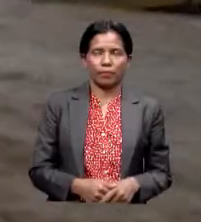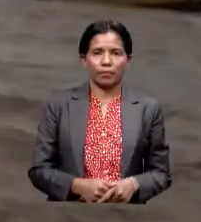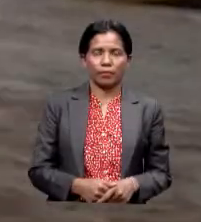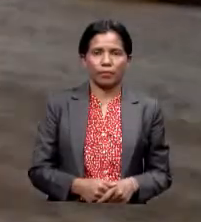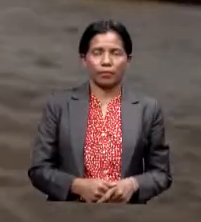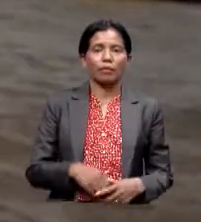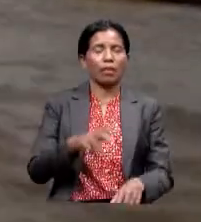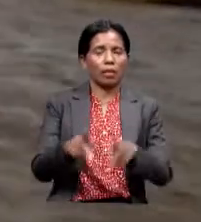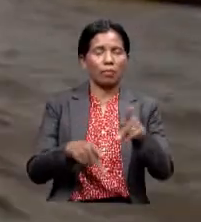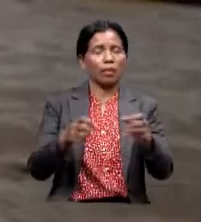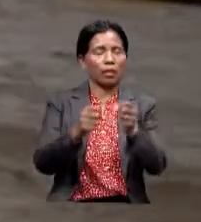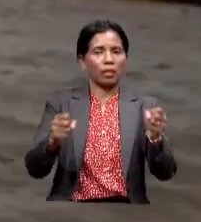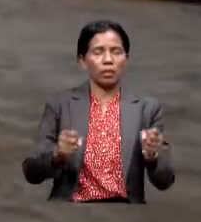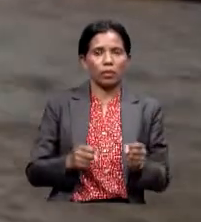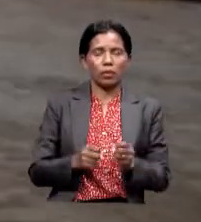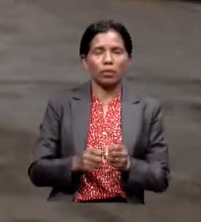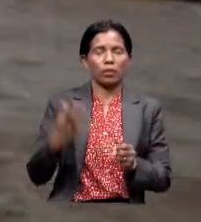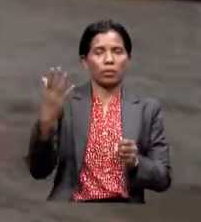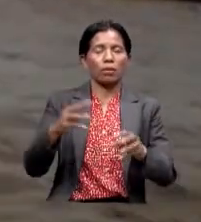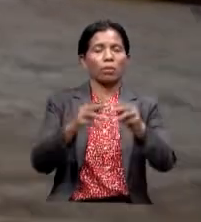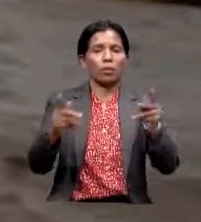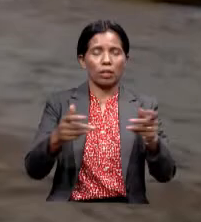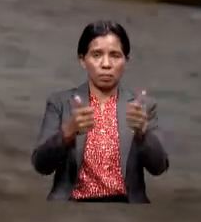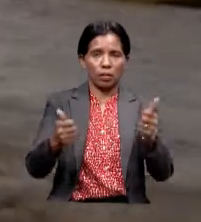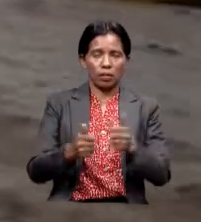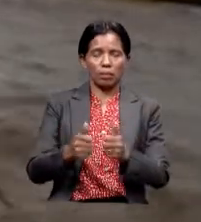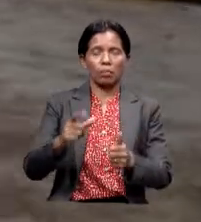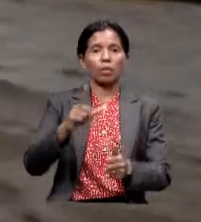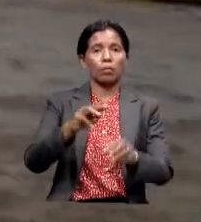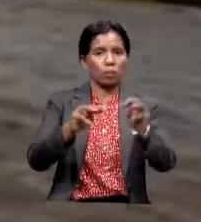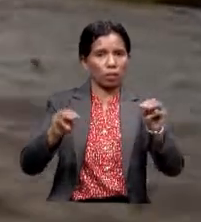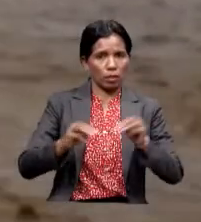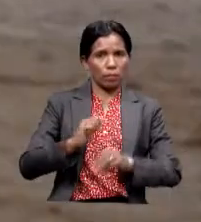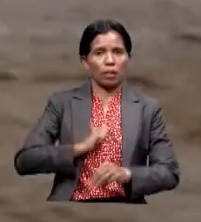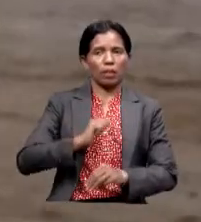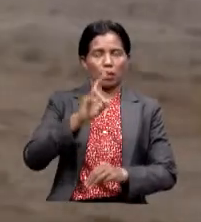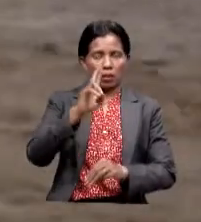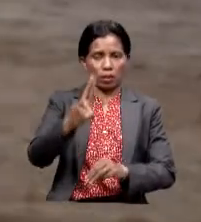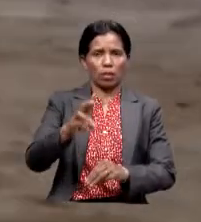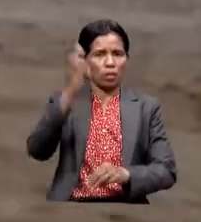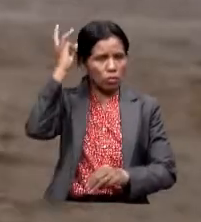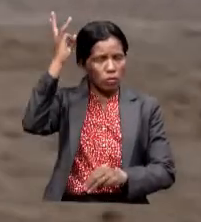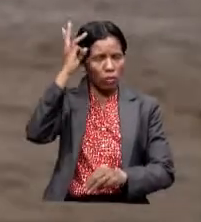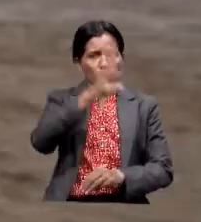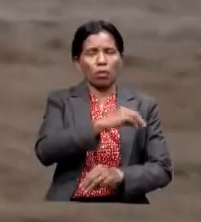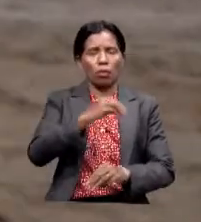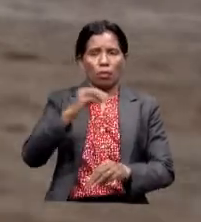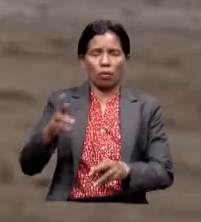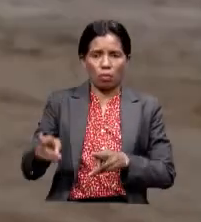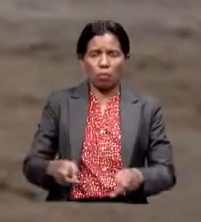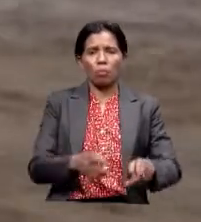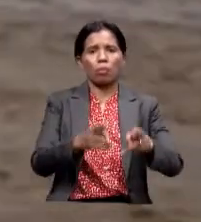Komendari suku Sabria Novahiria inklui posto administrativo liquidoe municipio Aileu preocupa ho corrente mota